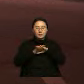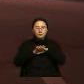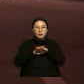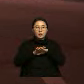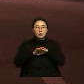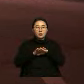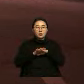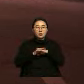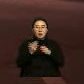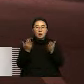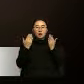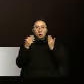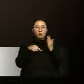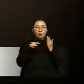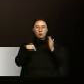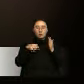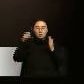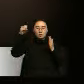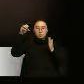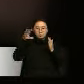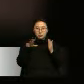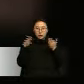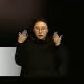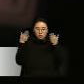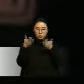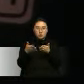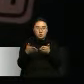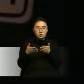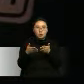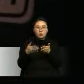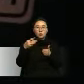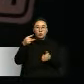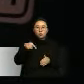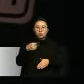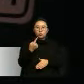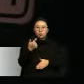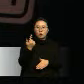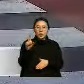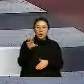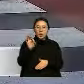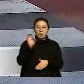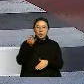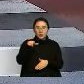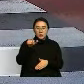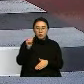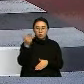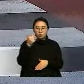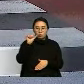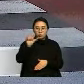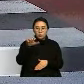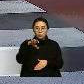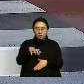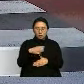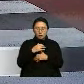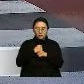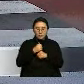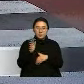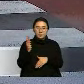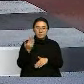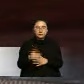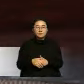시간 스쿨존 에 있는 횡단보도 에는 집중조명 시설인 투광기 안 5대가 안전지킴이 에 힘을 보탭니다